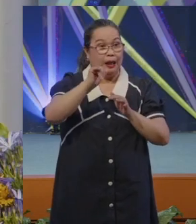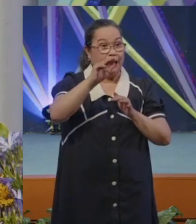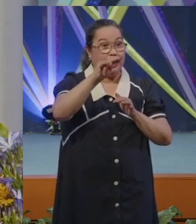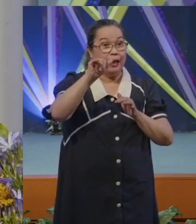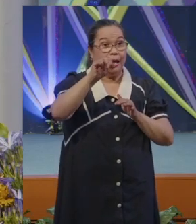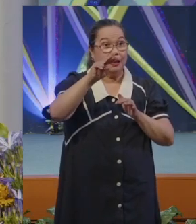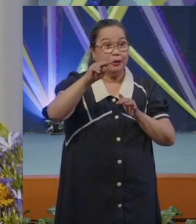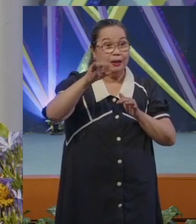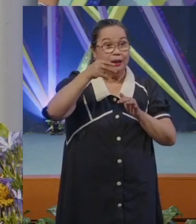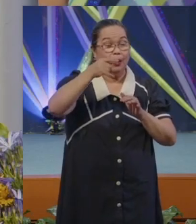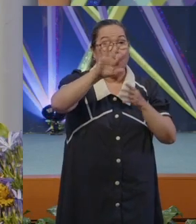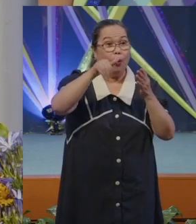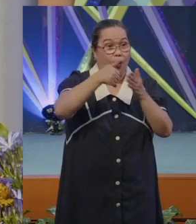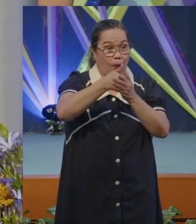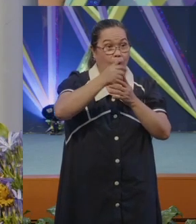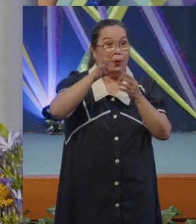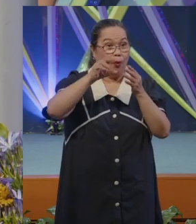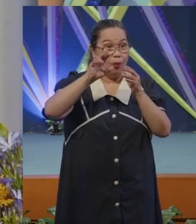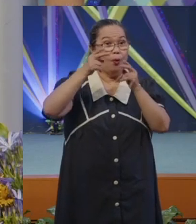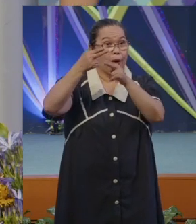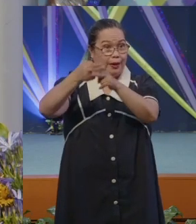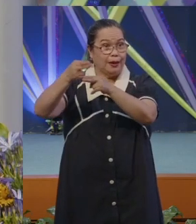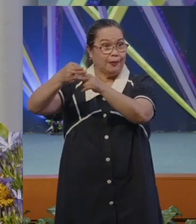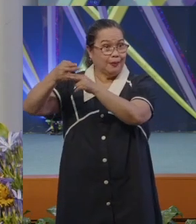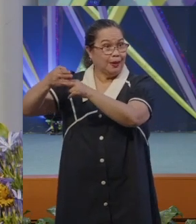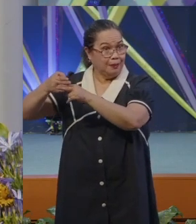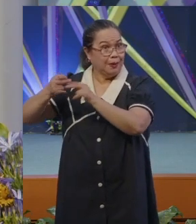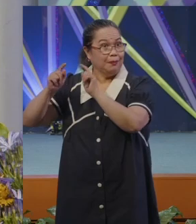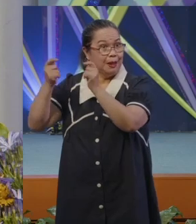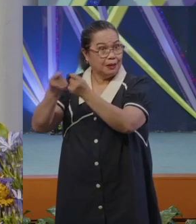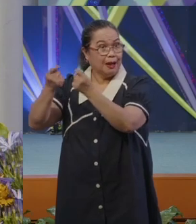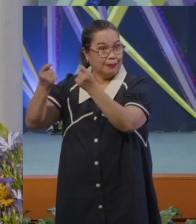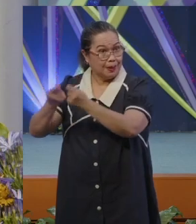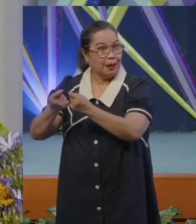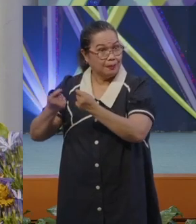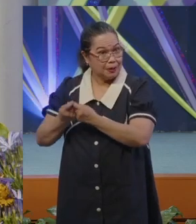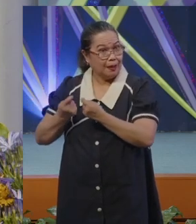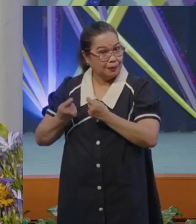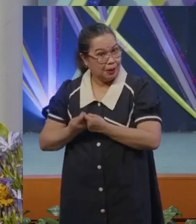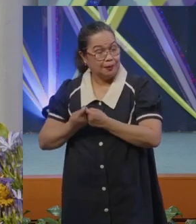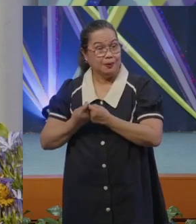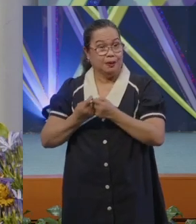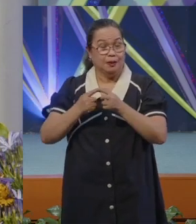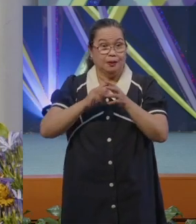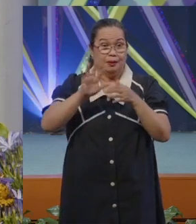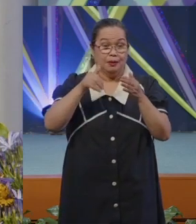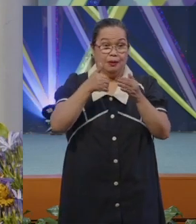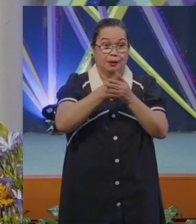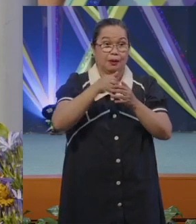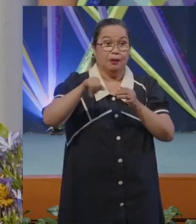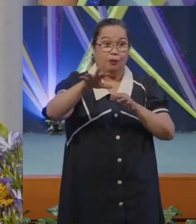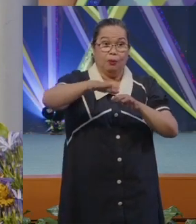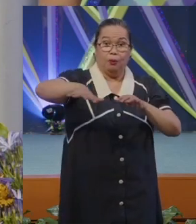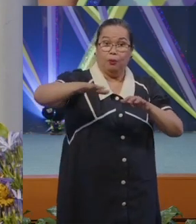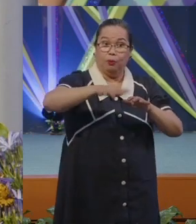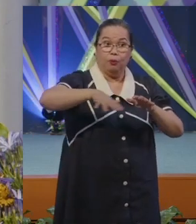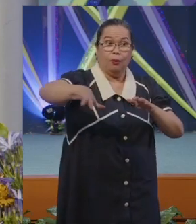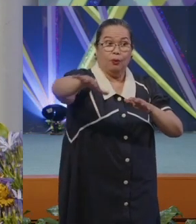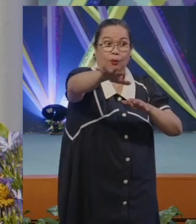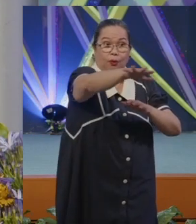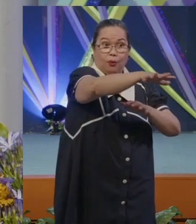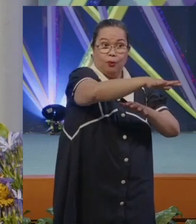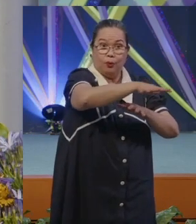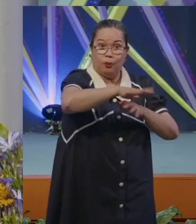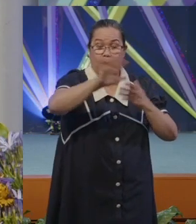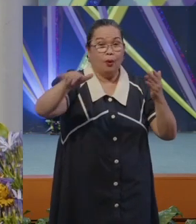the Kenizzites, the Cadmonites, the Hittites, the Perizzites, the Rephaim, the